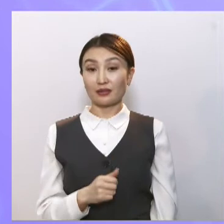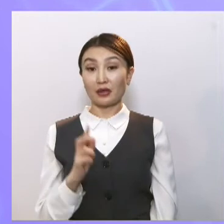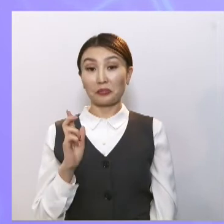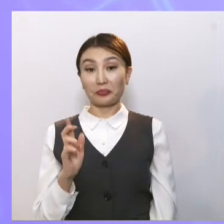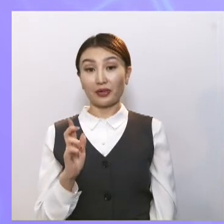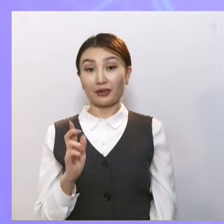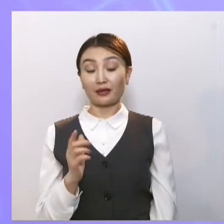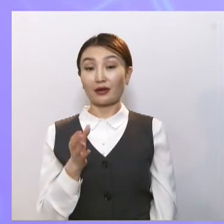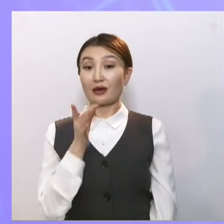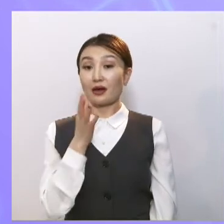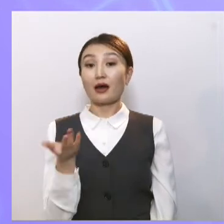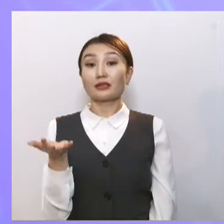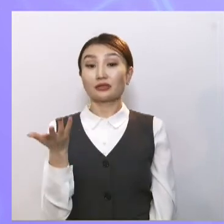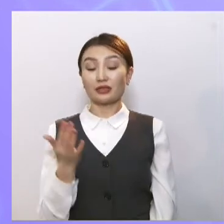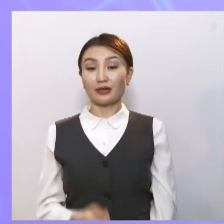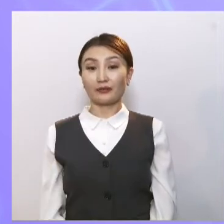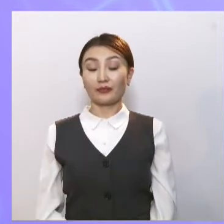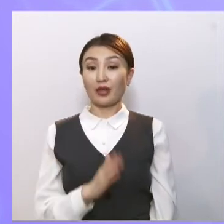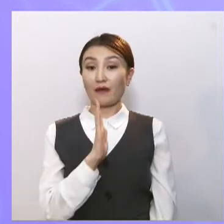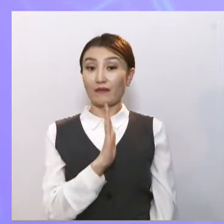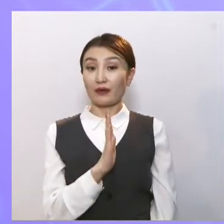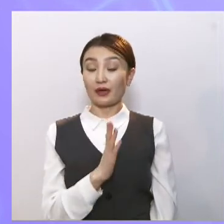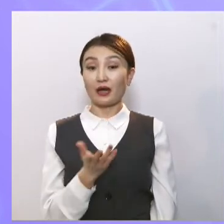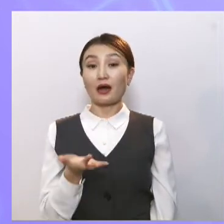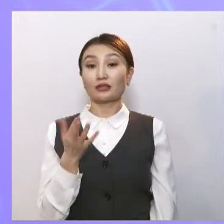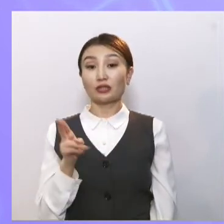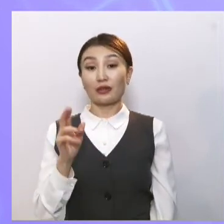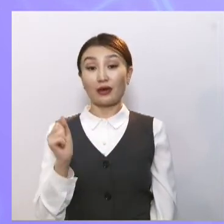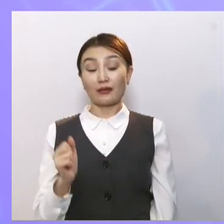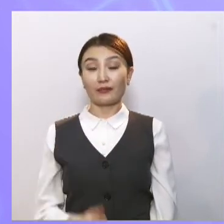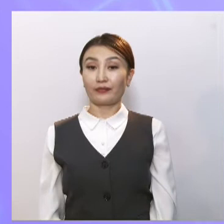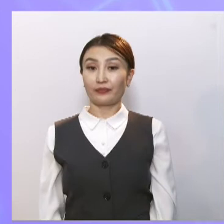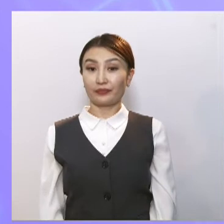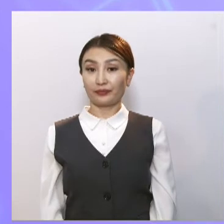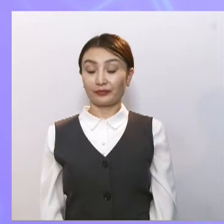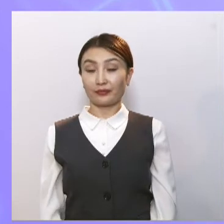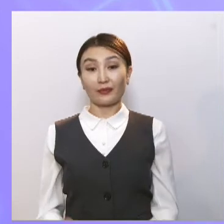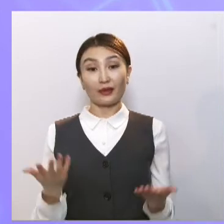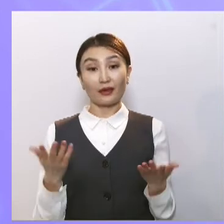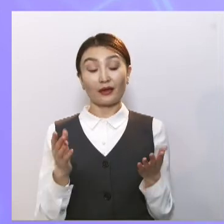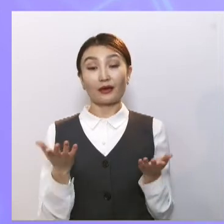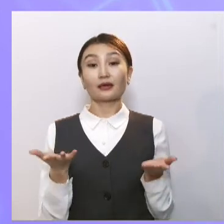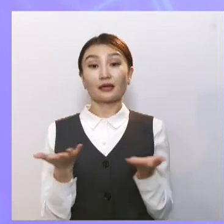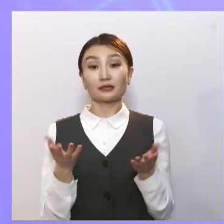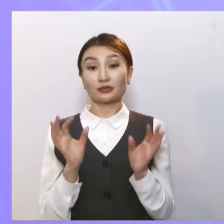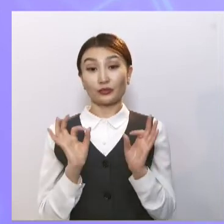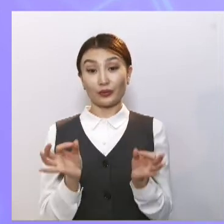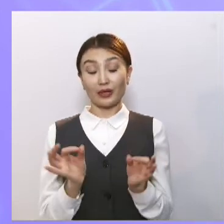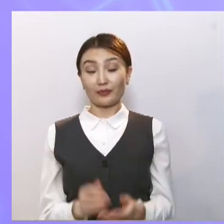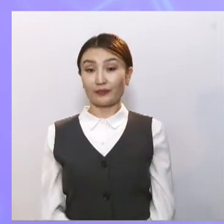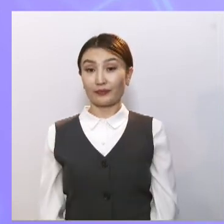Б. Канча? В. Канчада? Кайсы варианты туура?